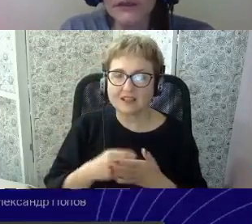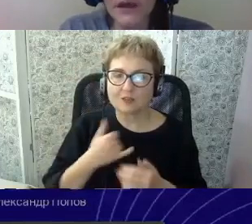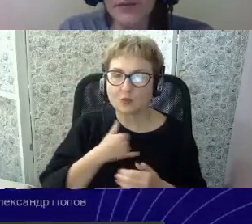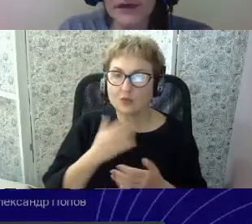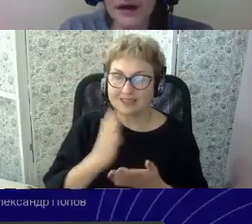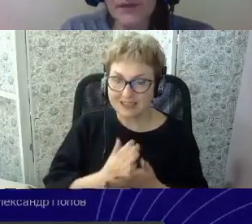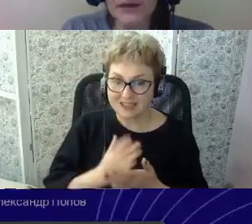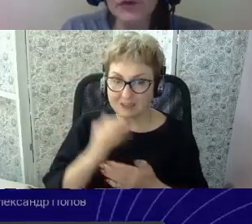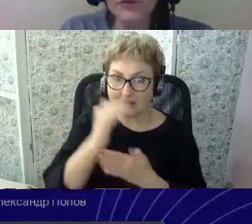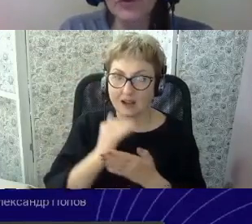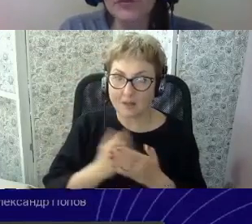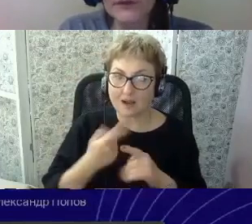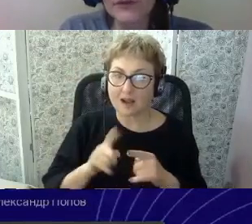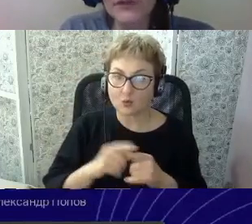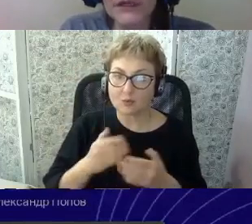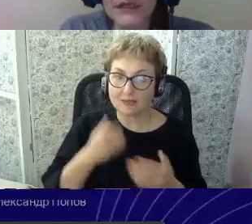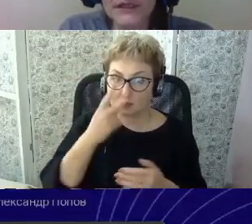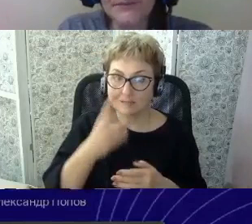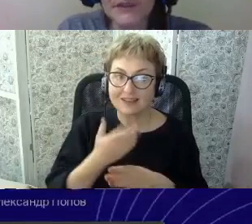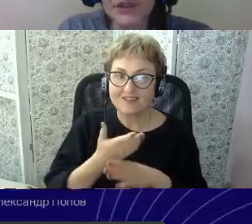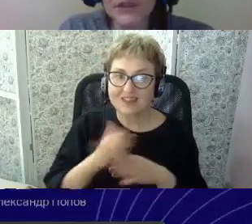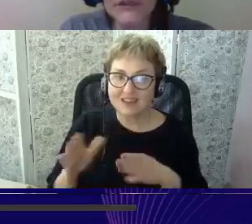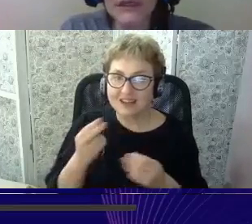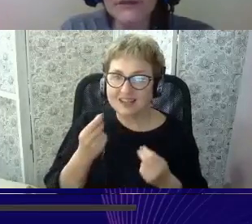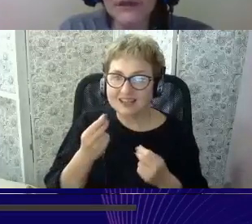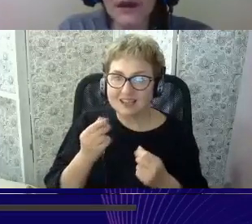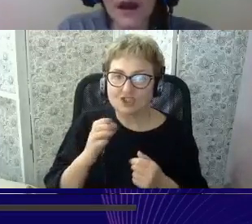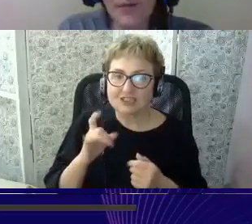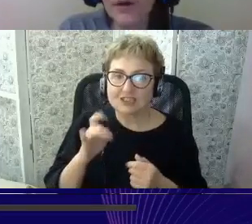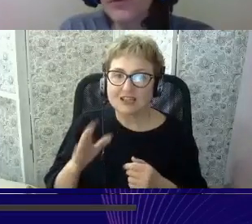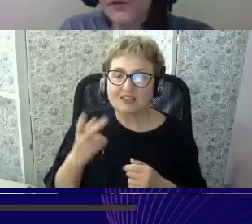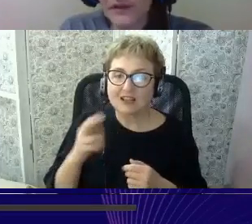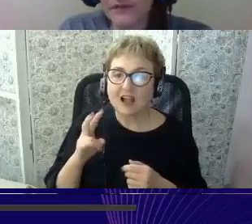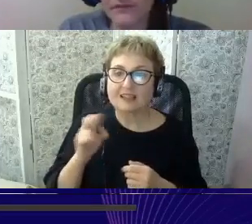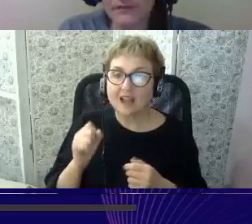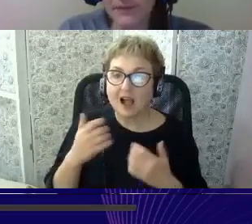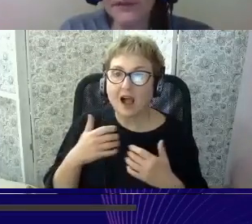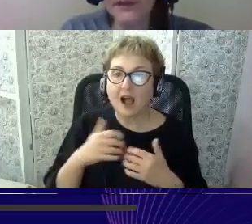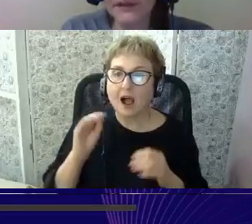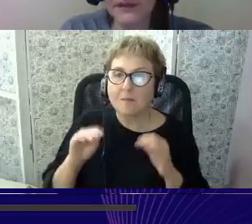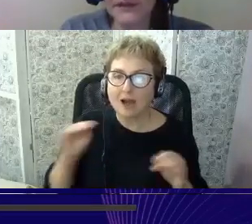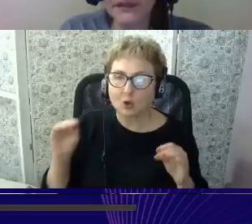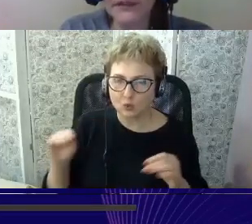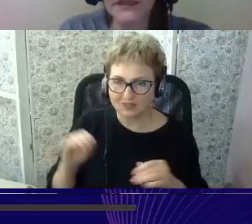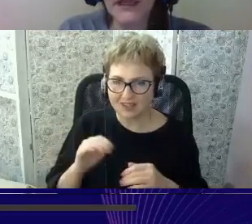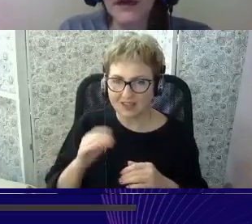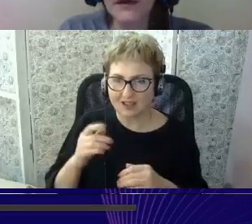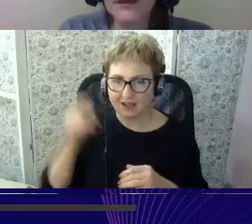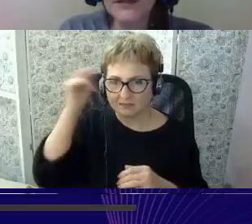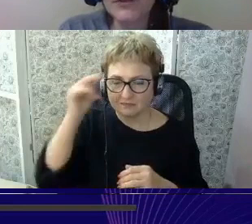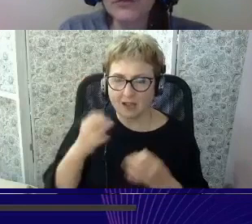нас программы, которые предусматривают выделение денежных средств на оборудование образовательных